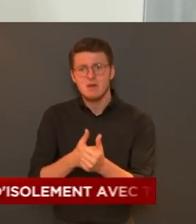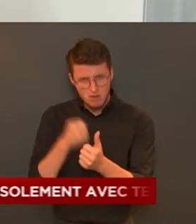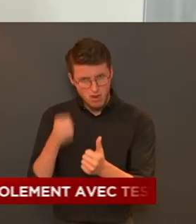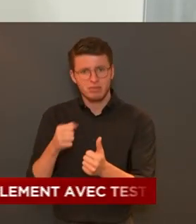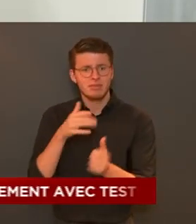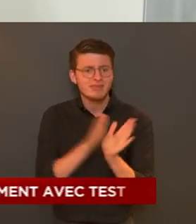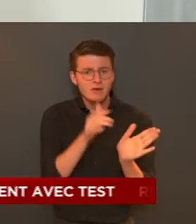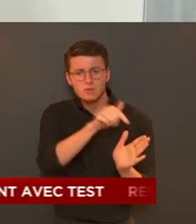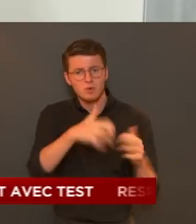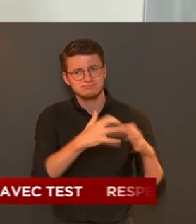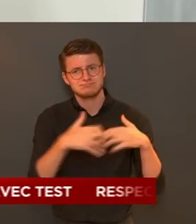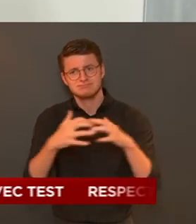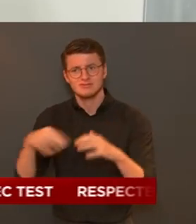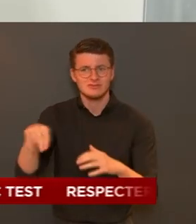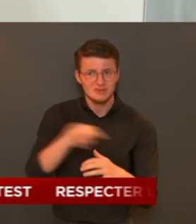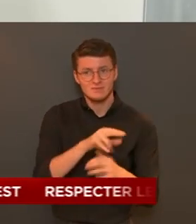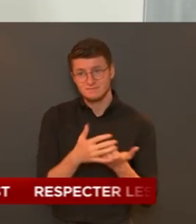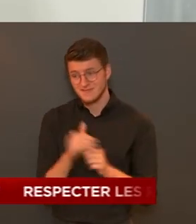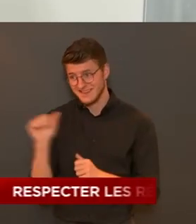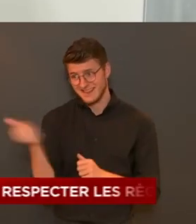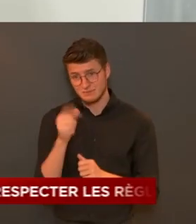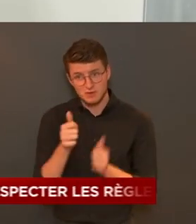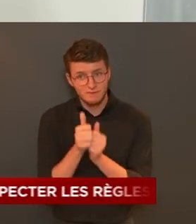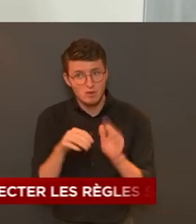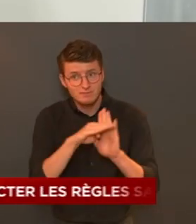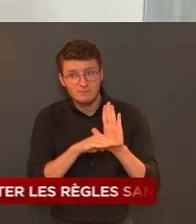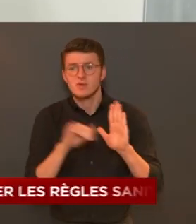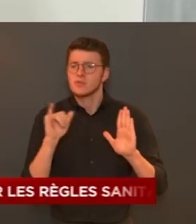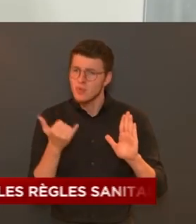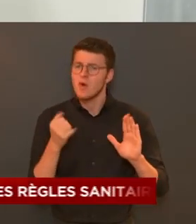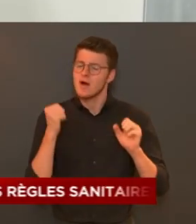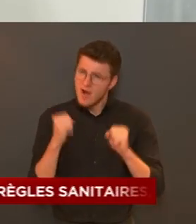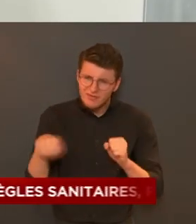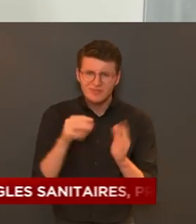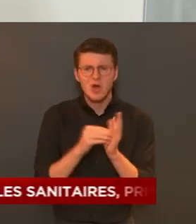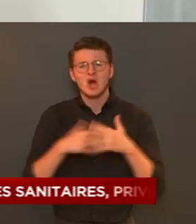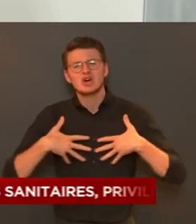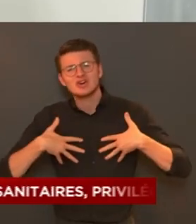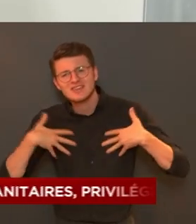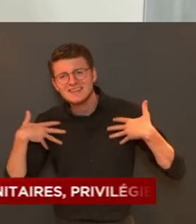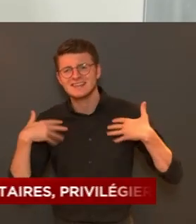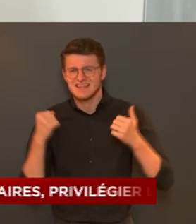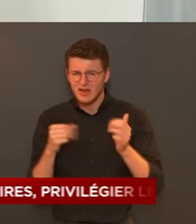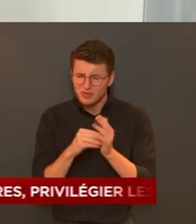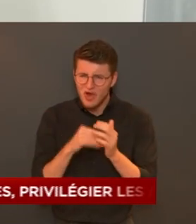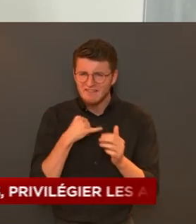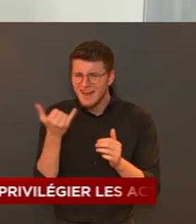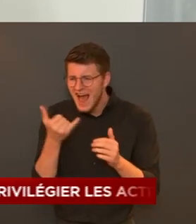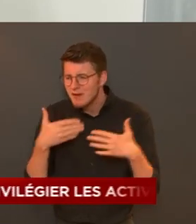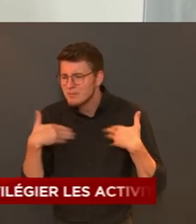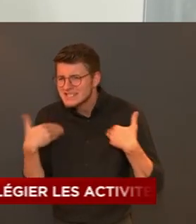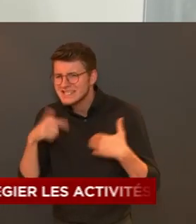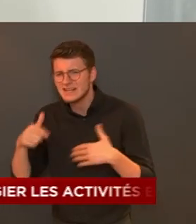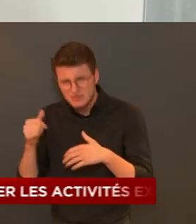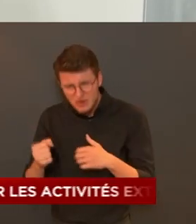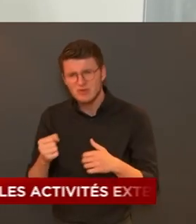Il y a beaucoup de façons de profiter de la vie, de se faire plaisir. Alors, s'il vous plaît, pas